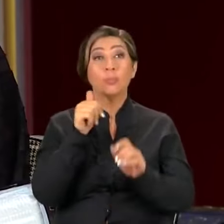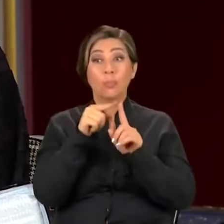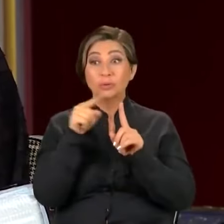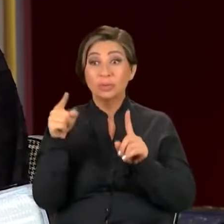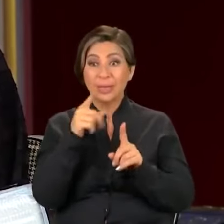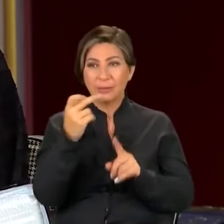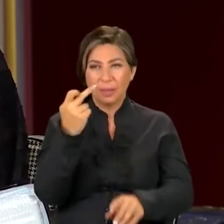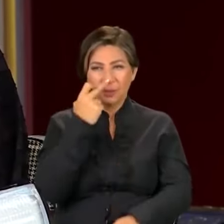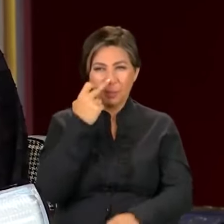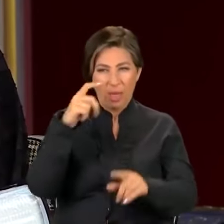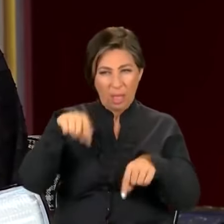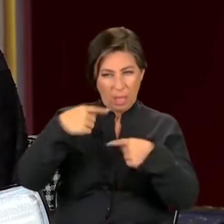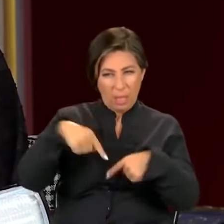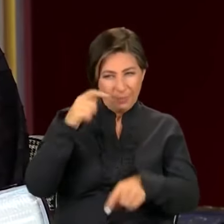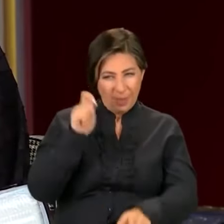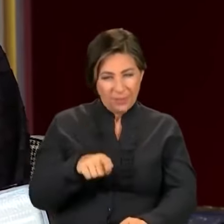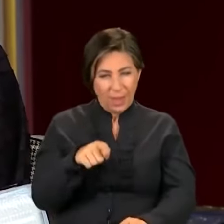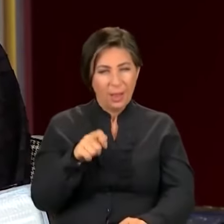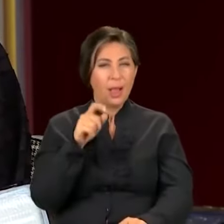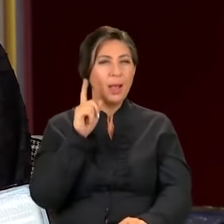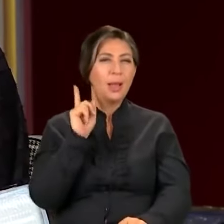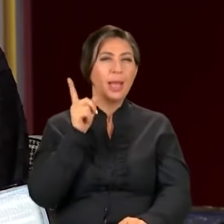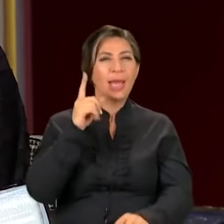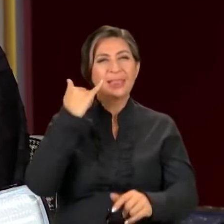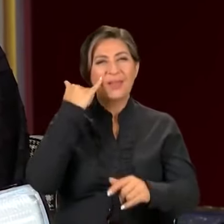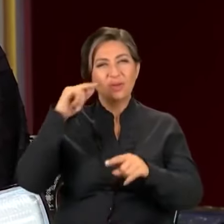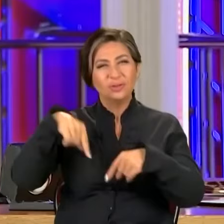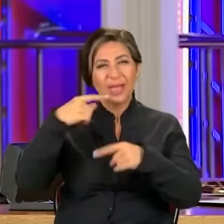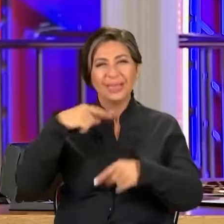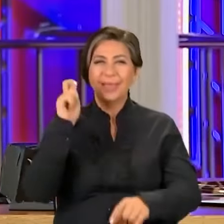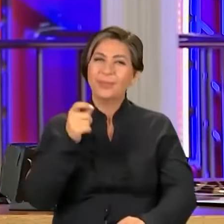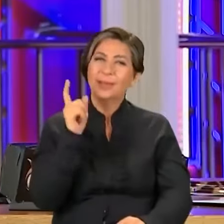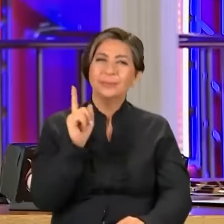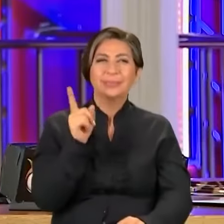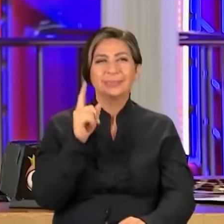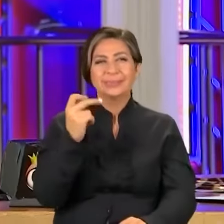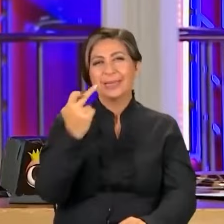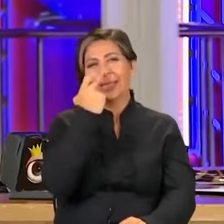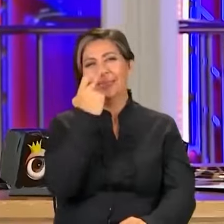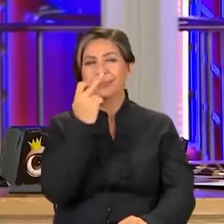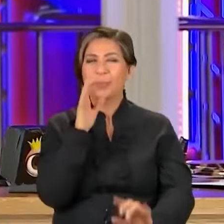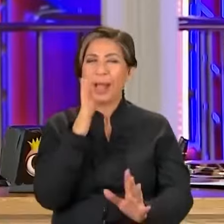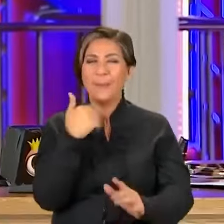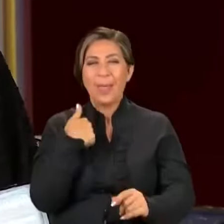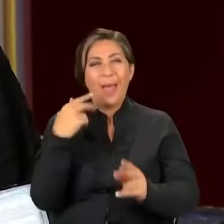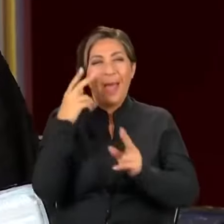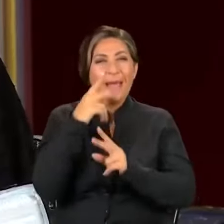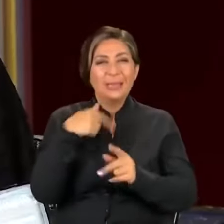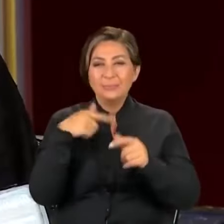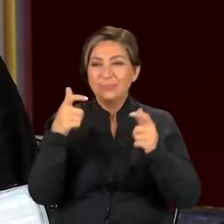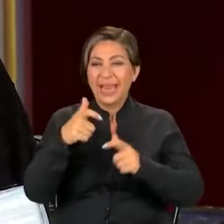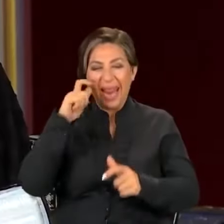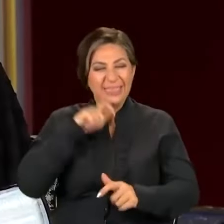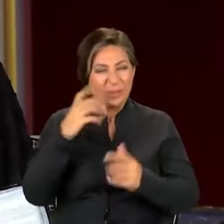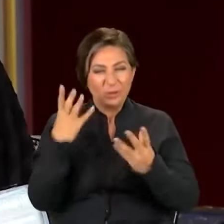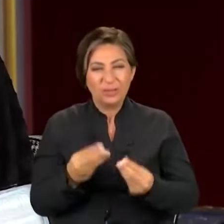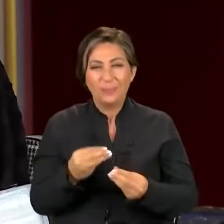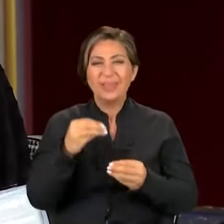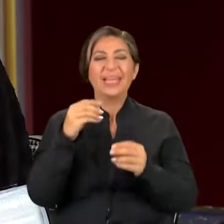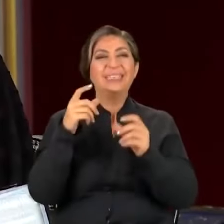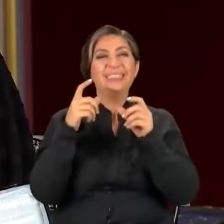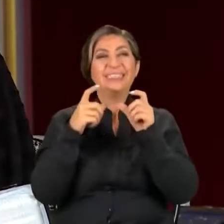acaba beni kandırdılar mı diye düşündüm. Bana telefon şakası mı yaptılar? Bravo. Kandırıldım mı? Şu an bakalım nerede rezil olacağım. Sezen